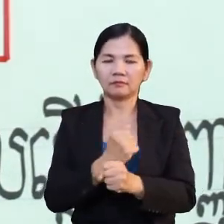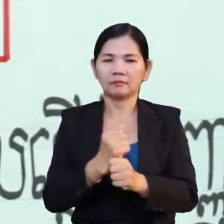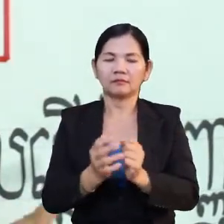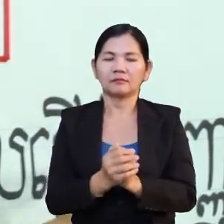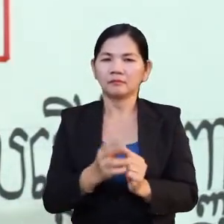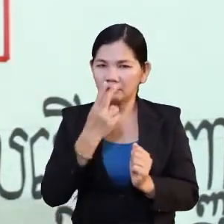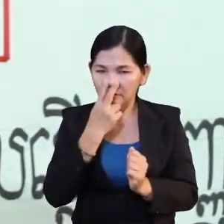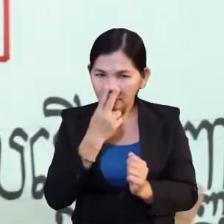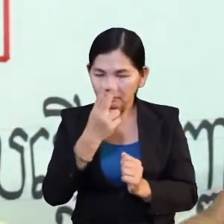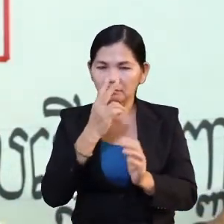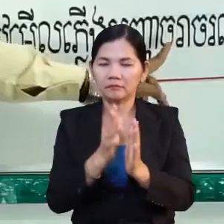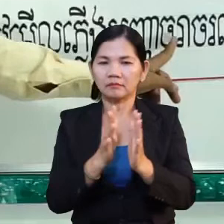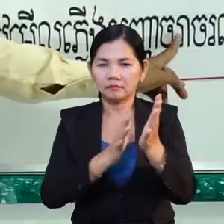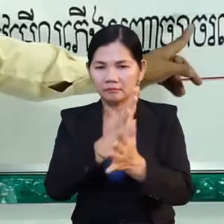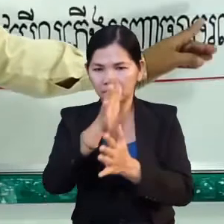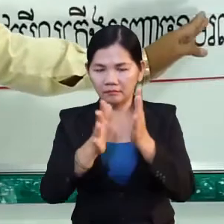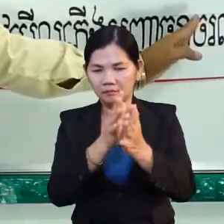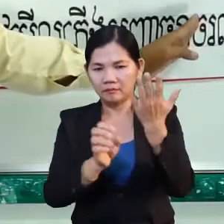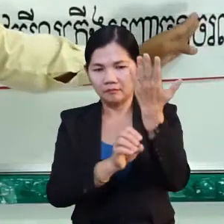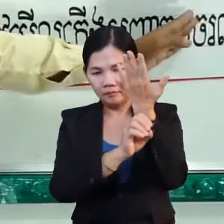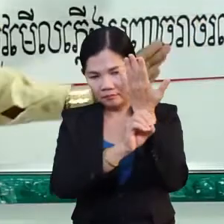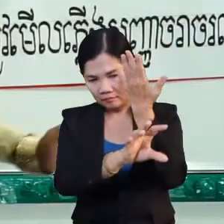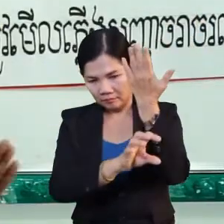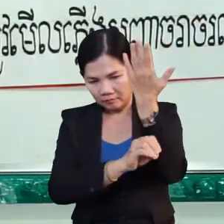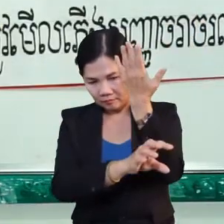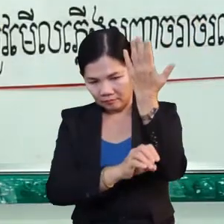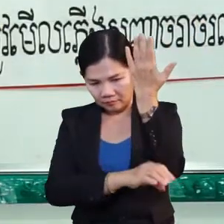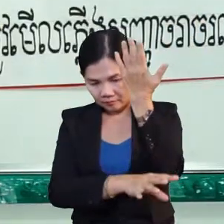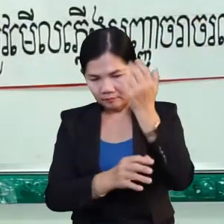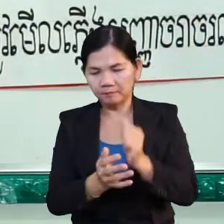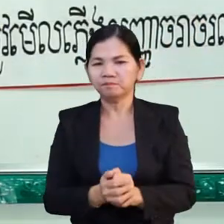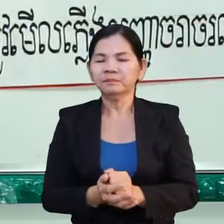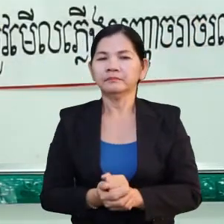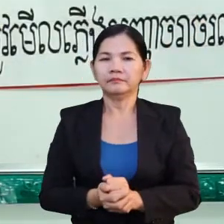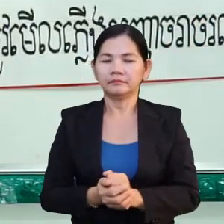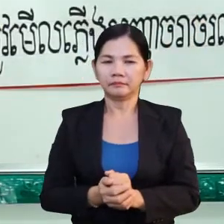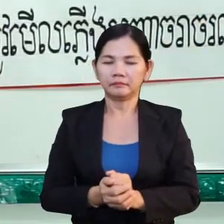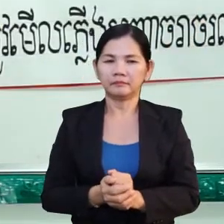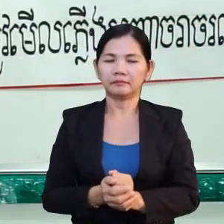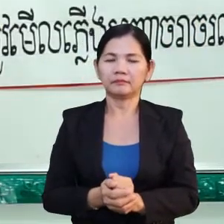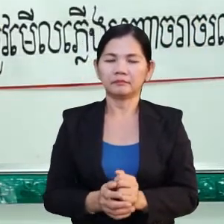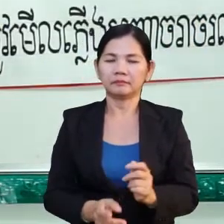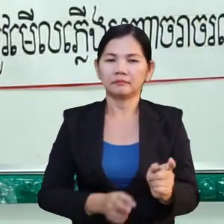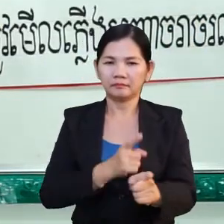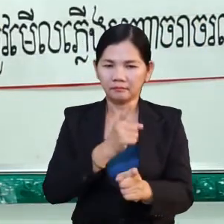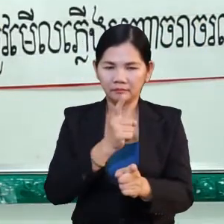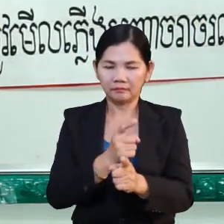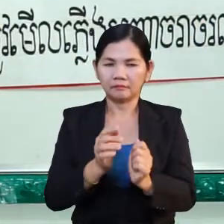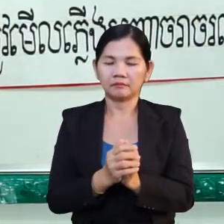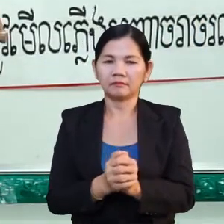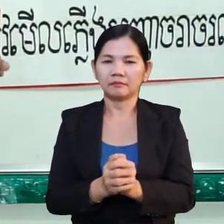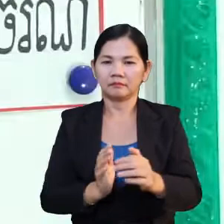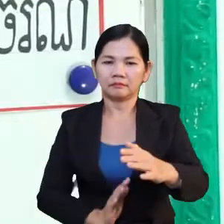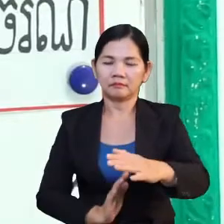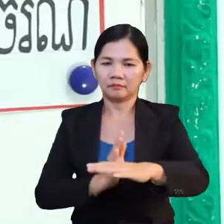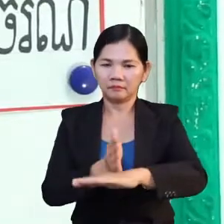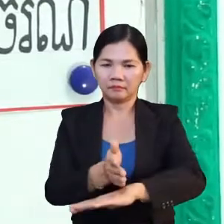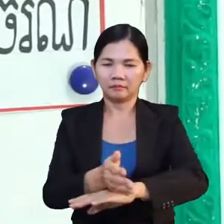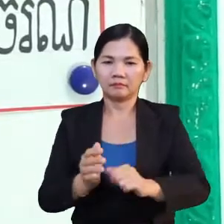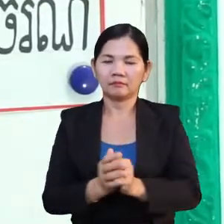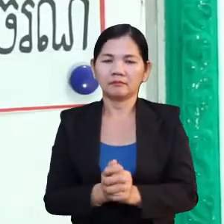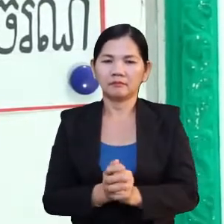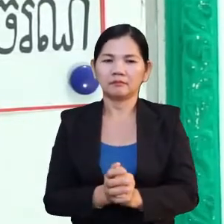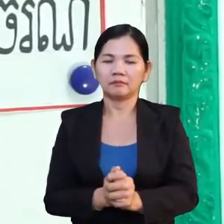មើលភ្លើងសញ្ញាចរាចរចាអ្នកគ្រូអានកូនស្ដាប់ឡើងទៀតមុននឹងឆ្លងផ្លូវចា